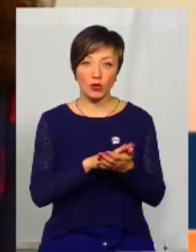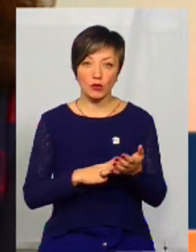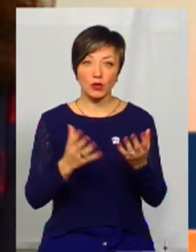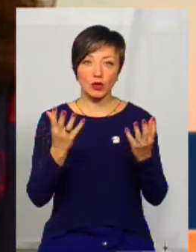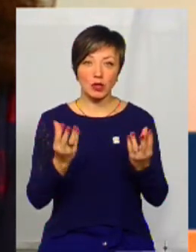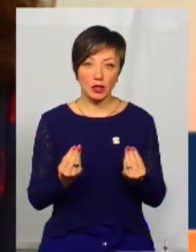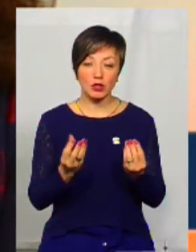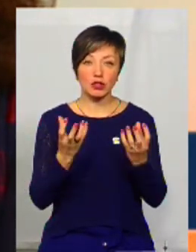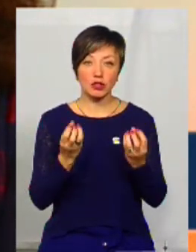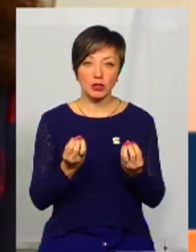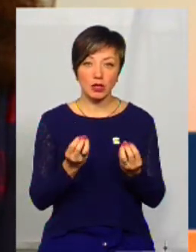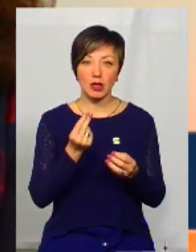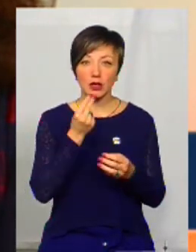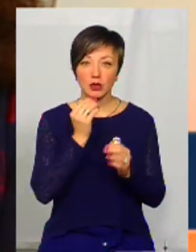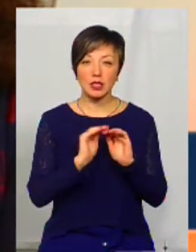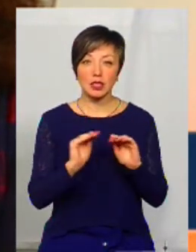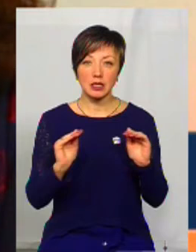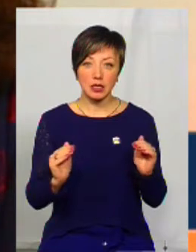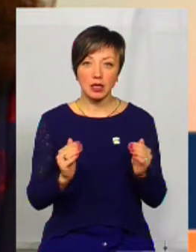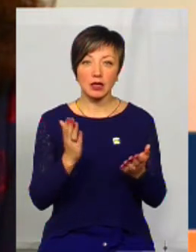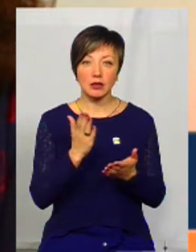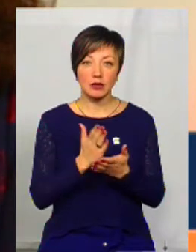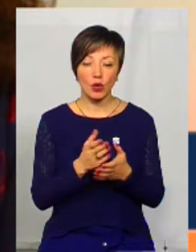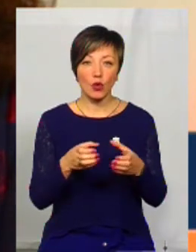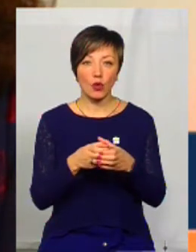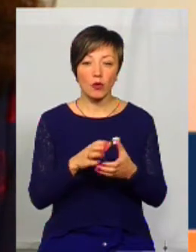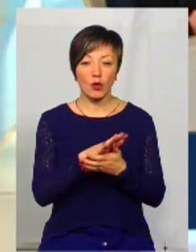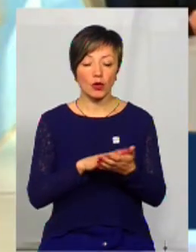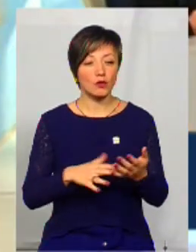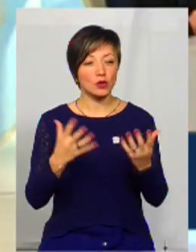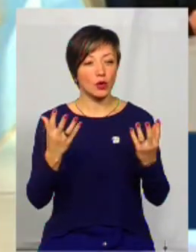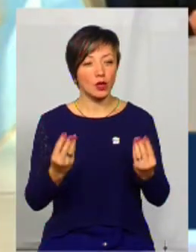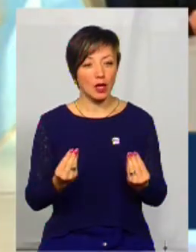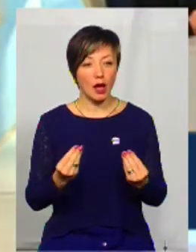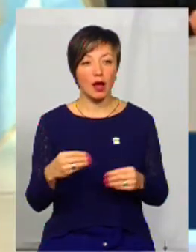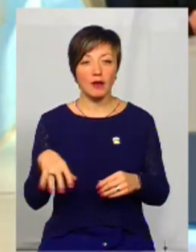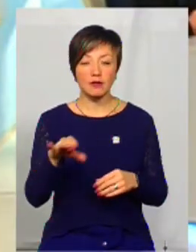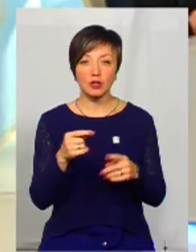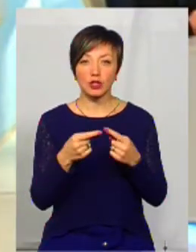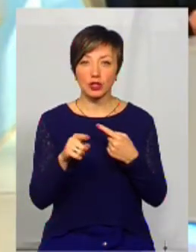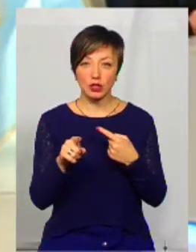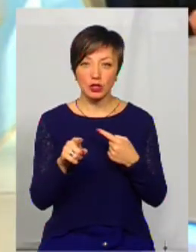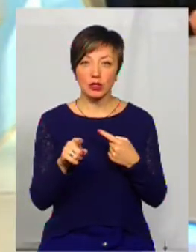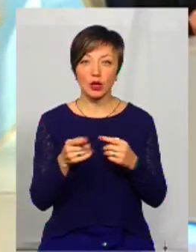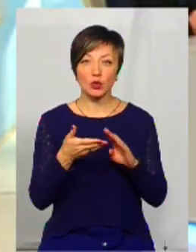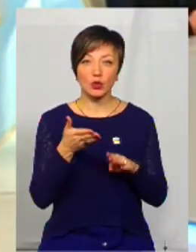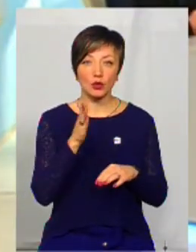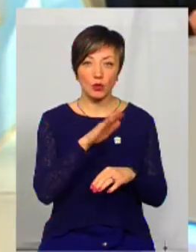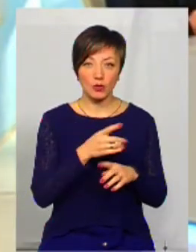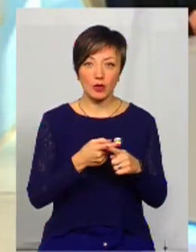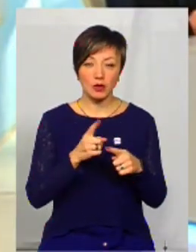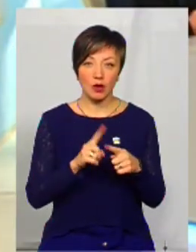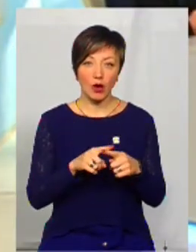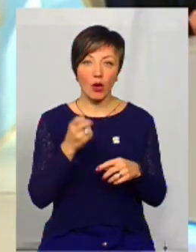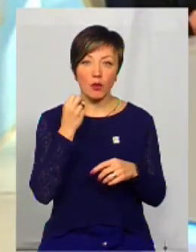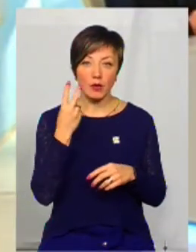подовженого дня, то ще харчуються діти, які знаходяться у групі подовженого дня. а всі інші, вони вже йдуть додому, і тому